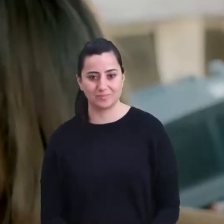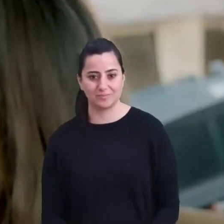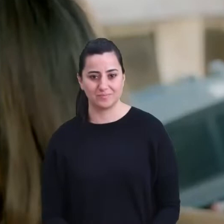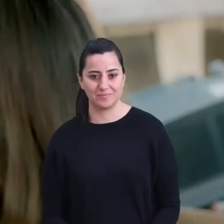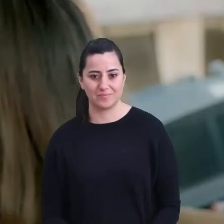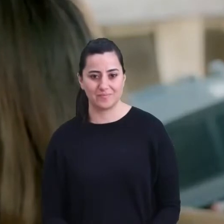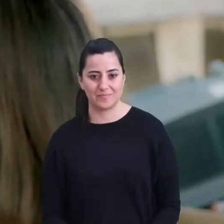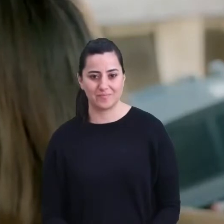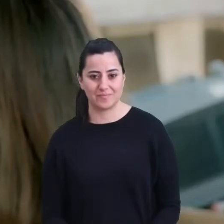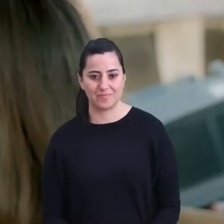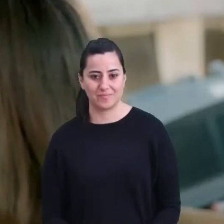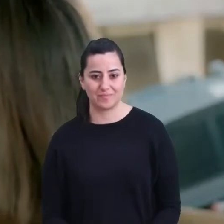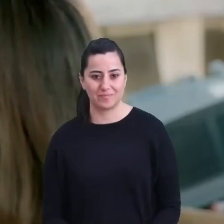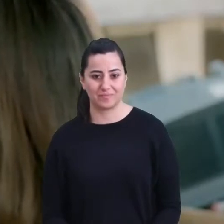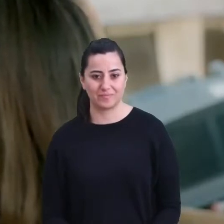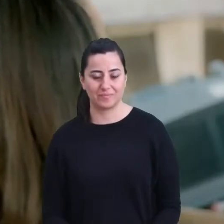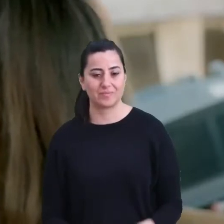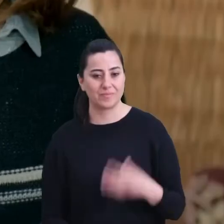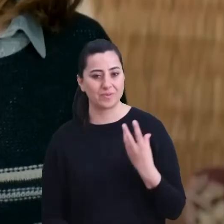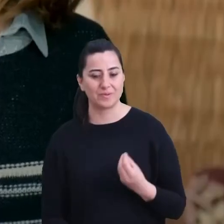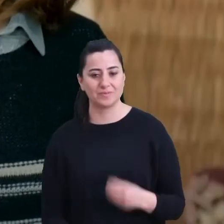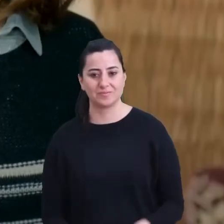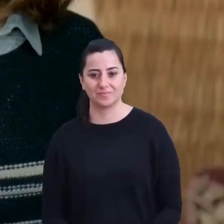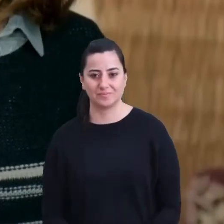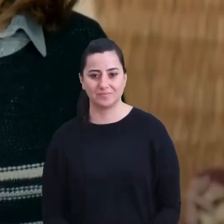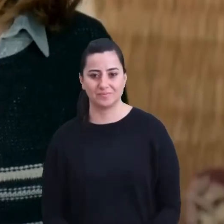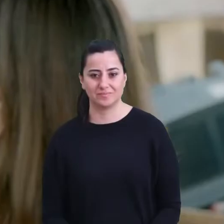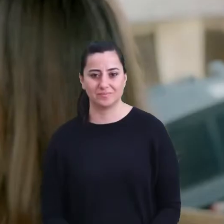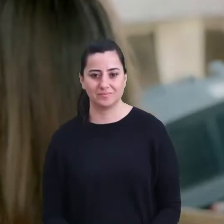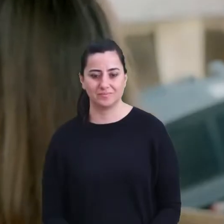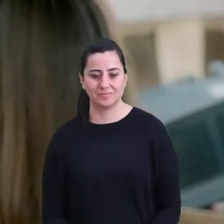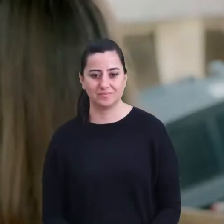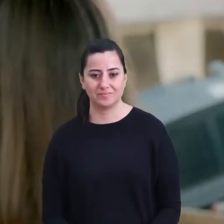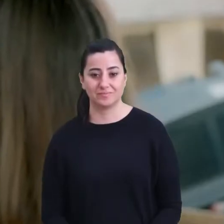Tebessüm ederek başını salladı. Geçerli.